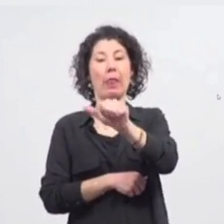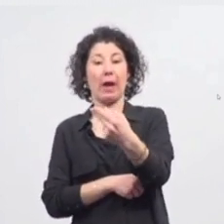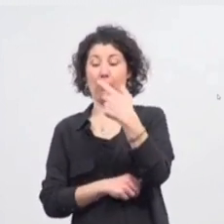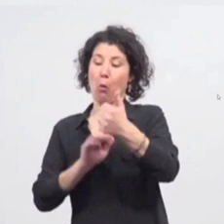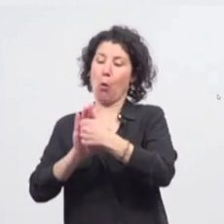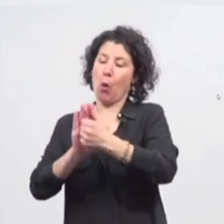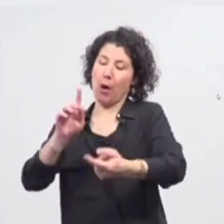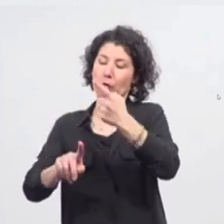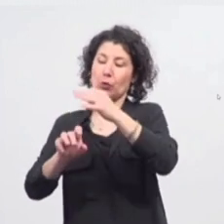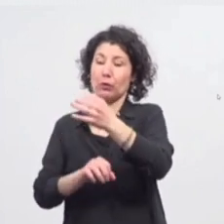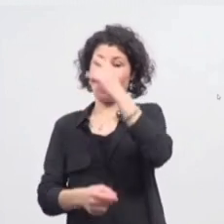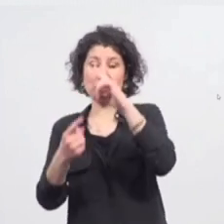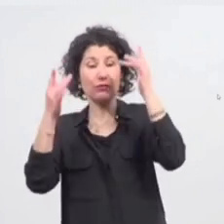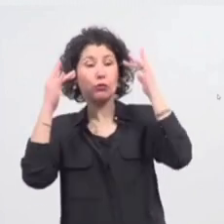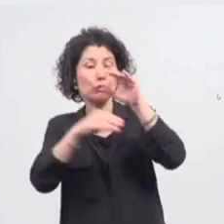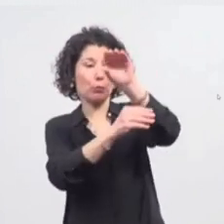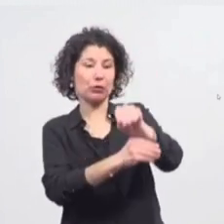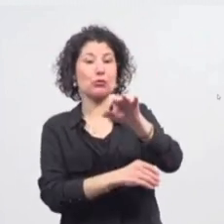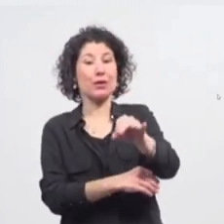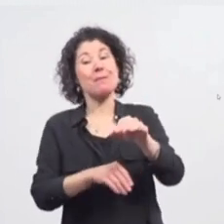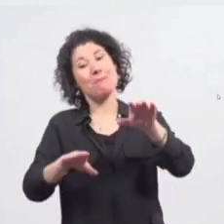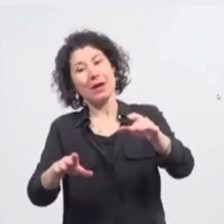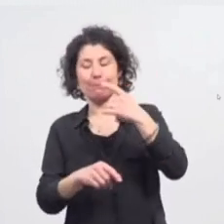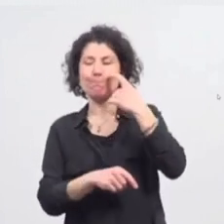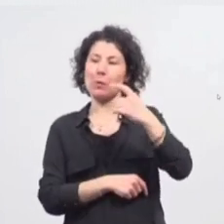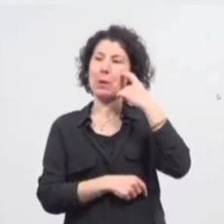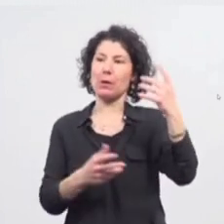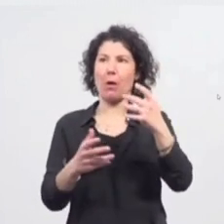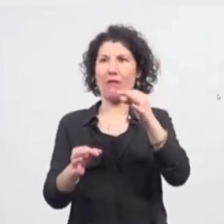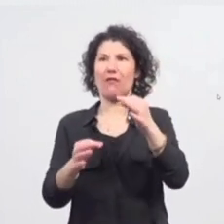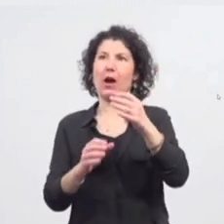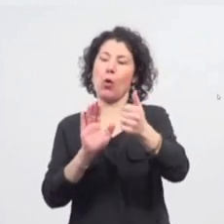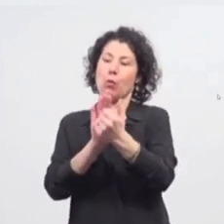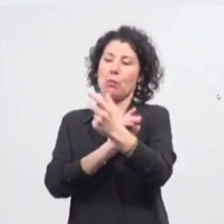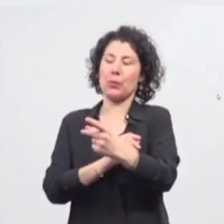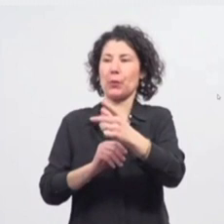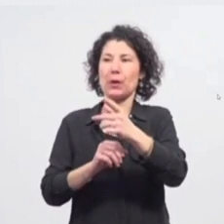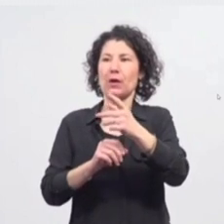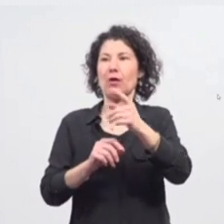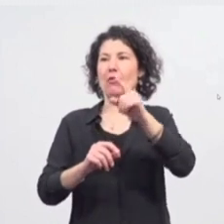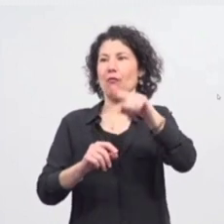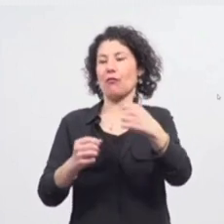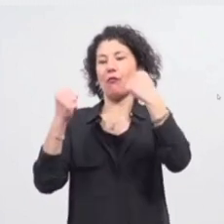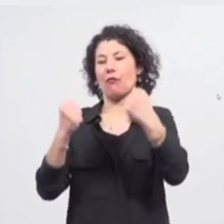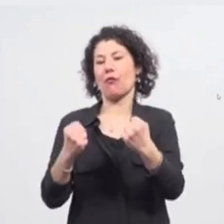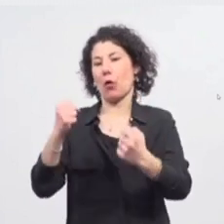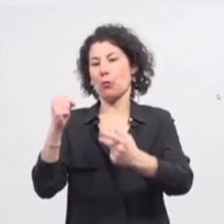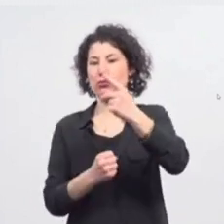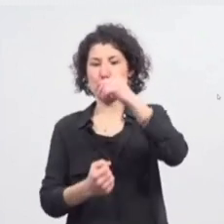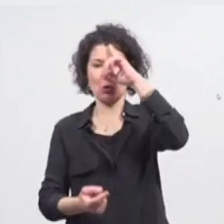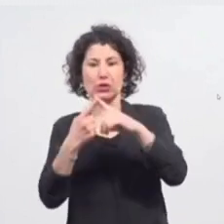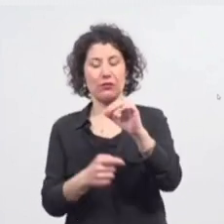souligné le besoin de la renforcer pour bénéficier d'une numérisation qualitative